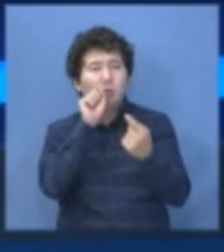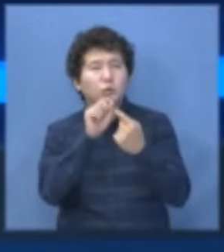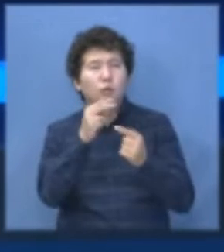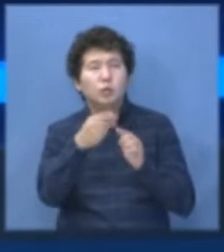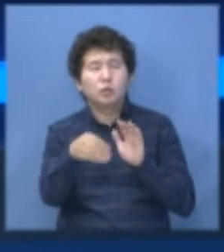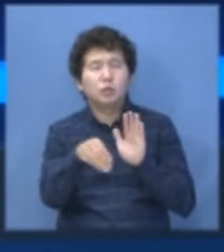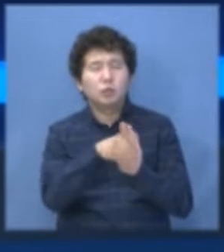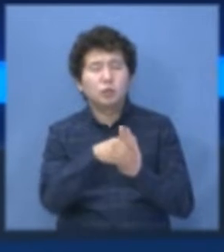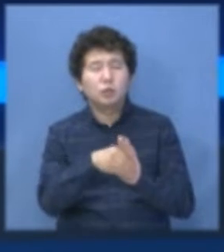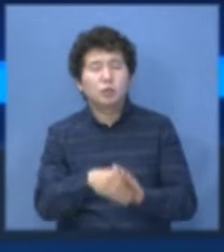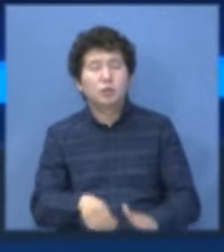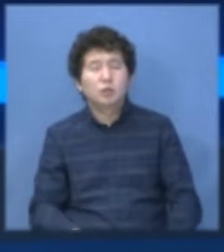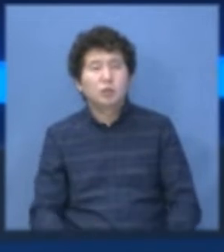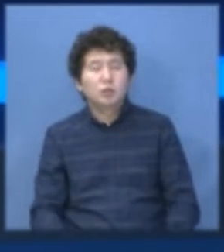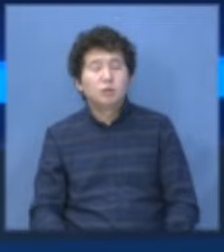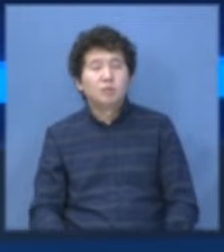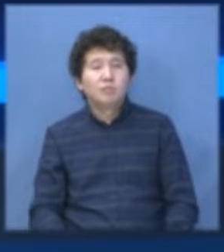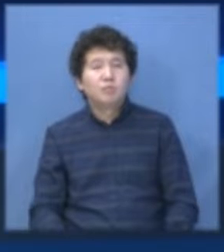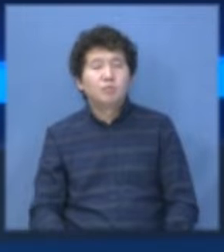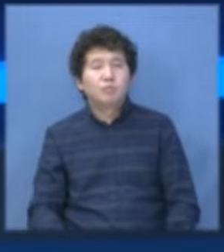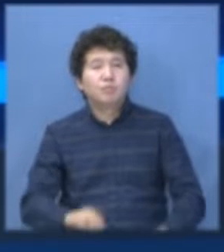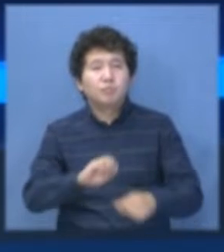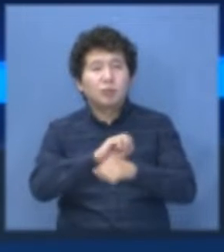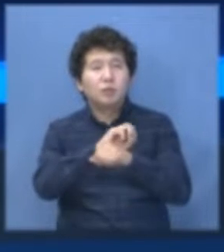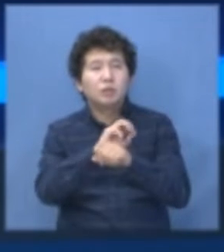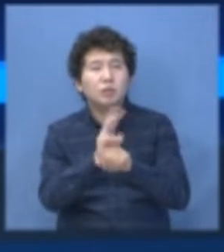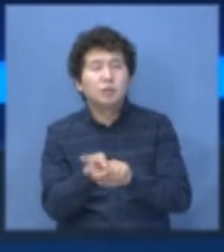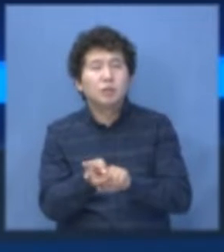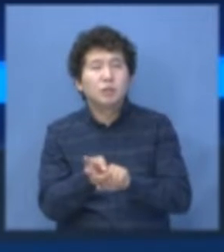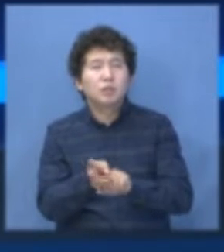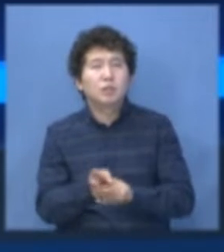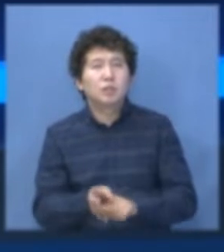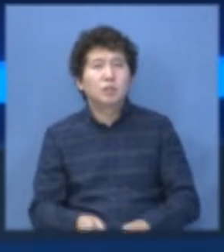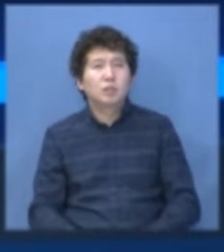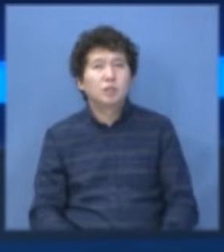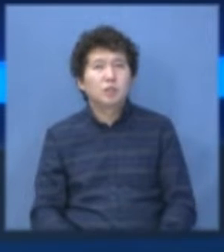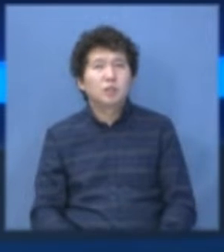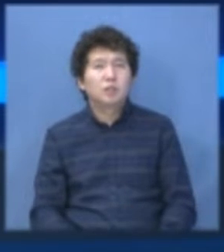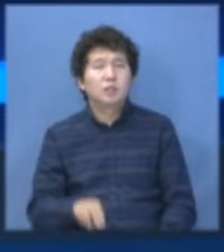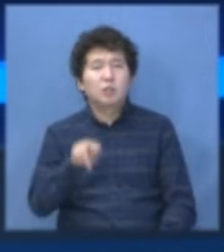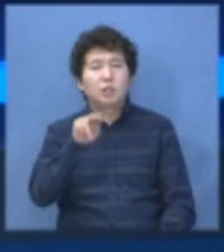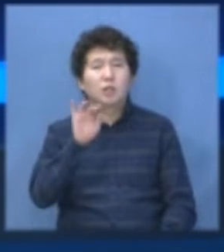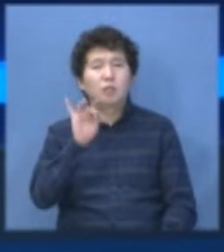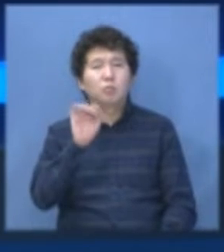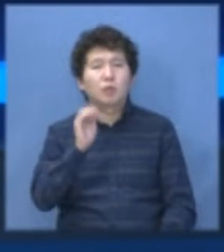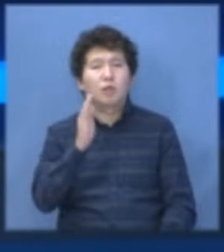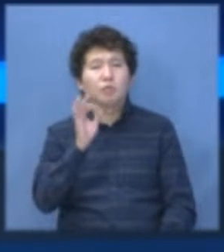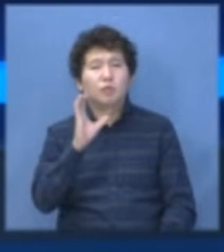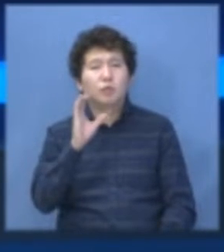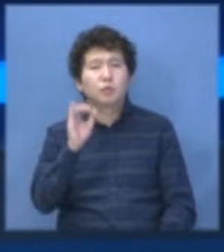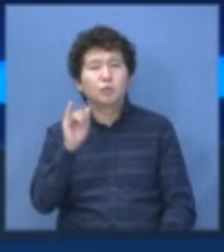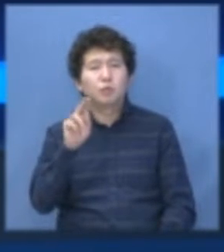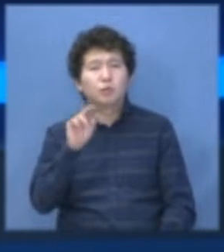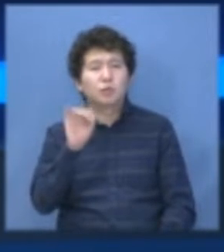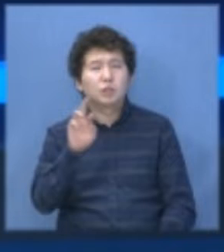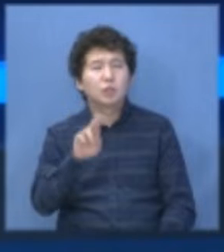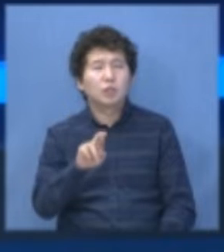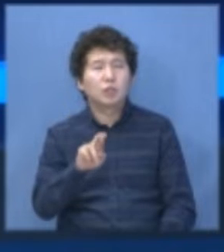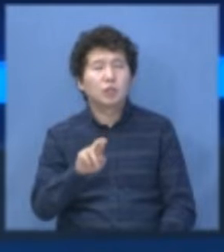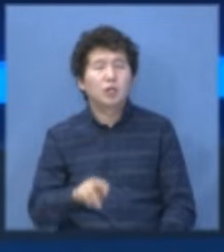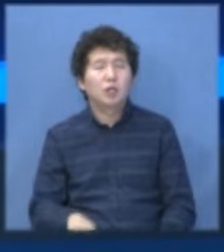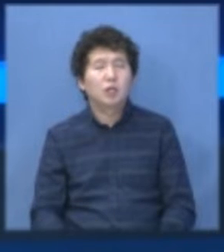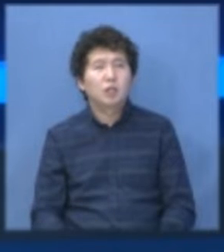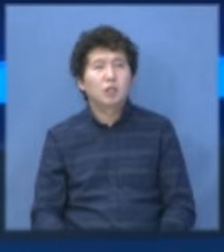аналитический инструментарий, который призван обеспечить единообразие в отправлении правосудия, а в регионах тем временем полным ходом идет